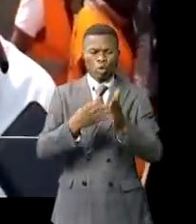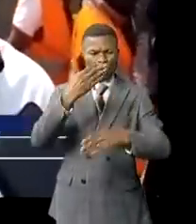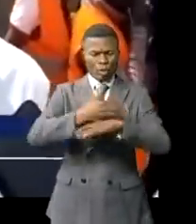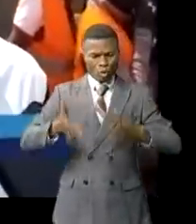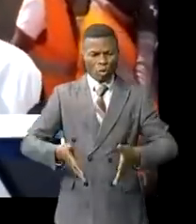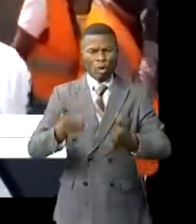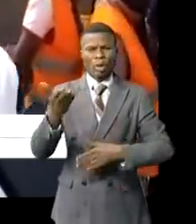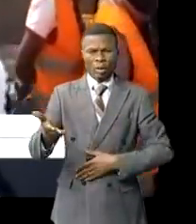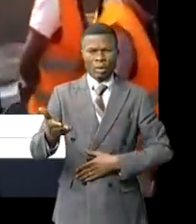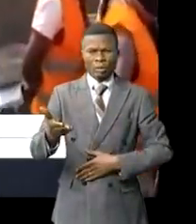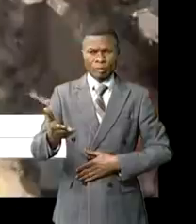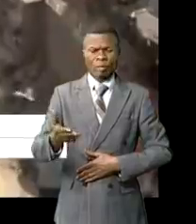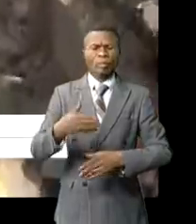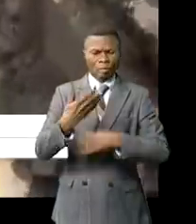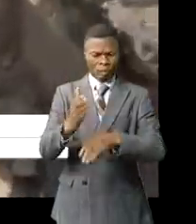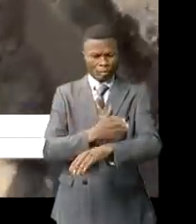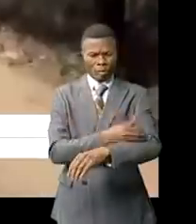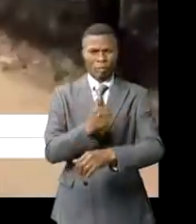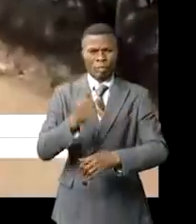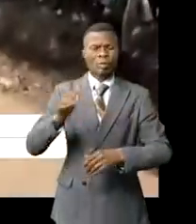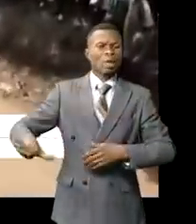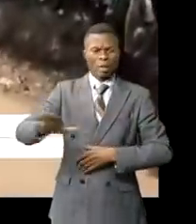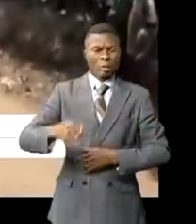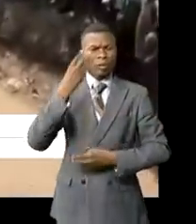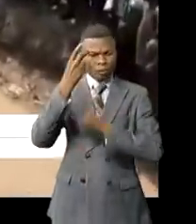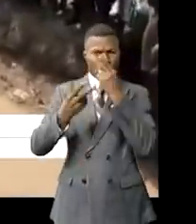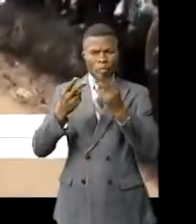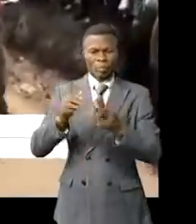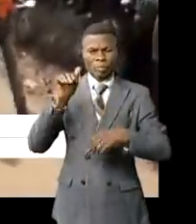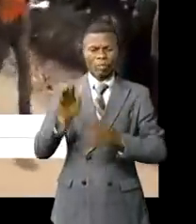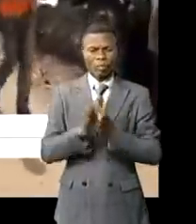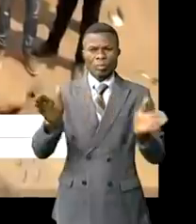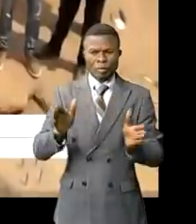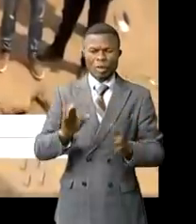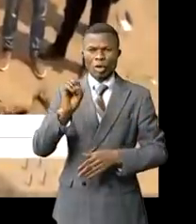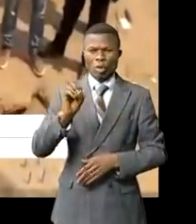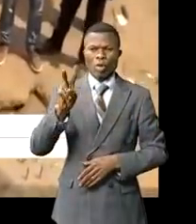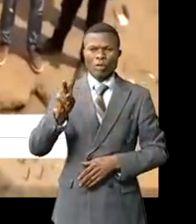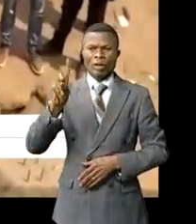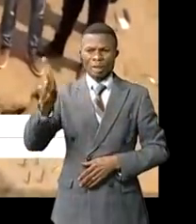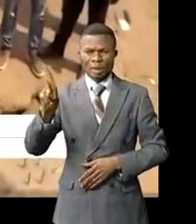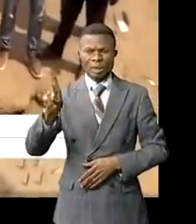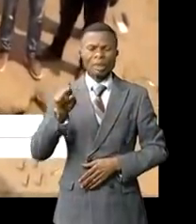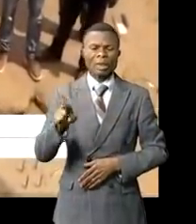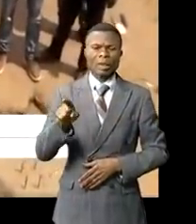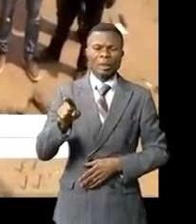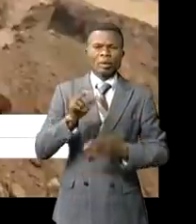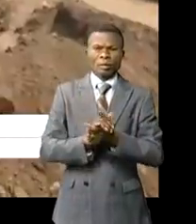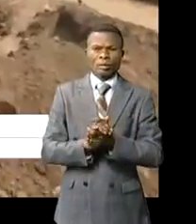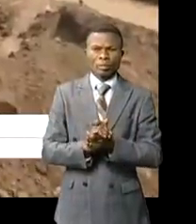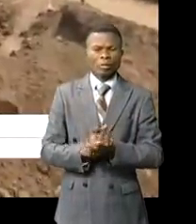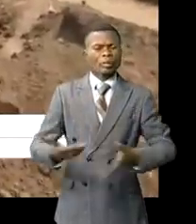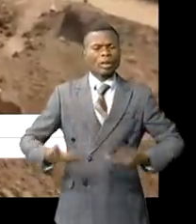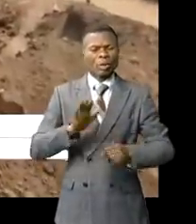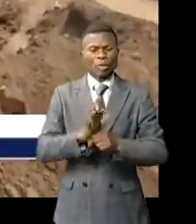les chinois sont en train de faire. Il faut noter que partout on est passé, le directeur général de l'office des voiries et drainage, ingénieur Victor Ntumba Tshikela, a émis